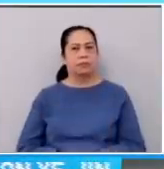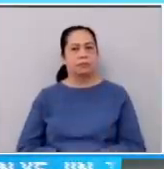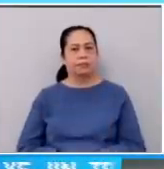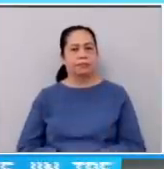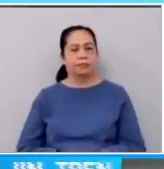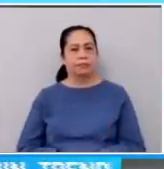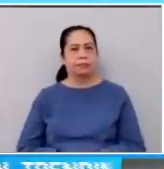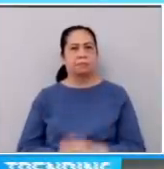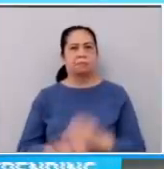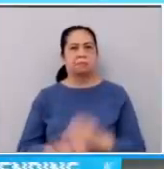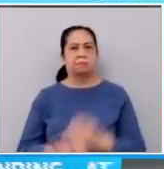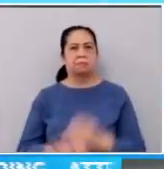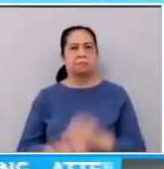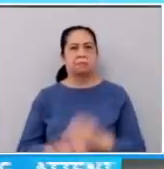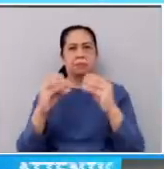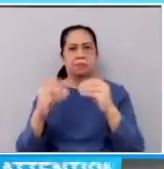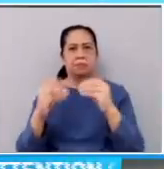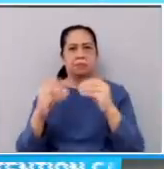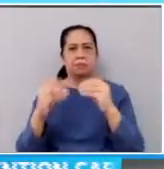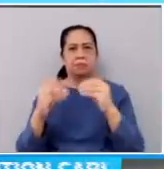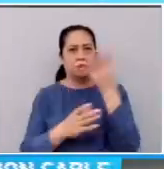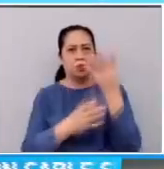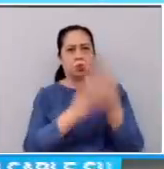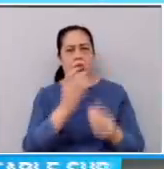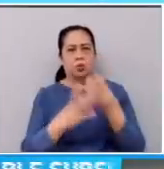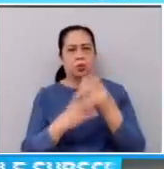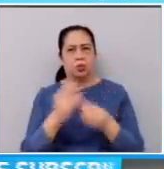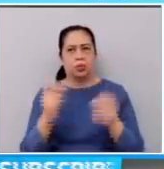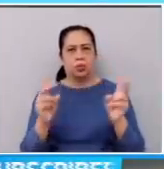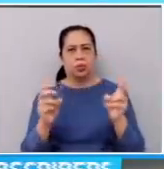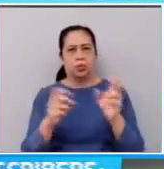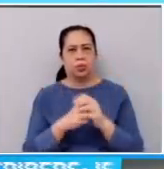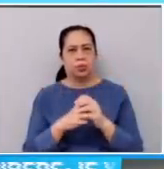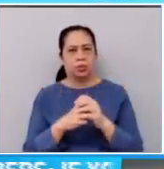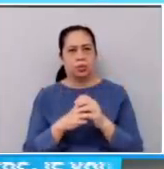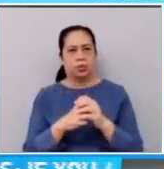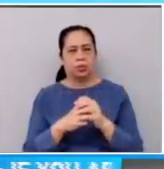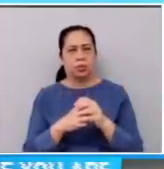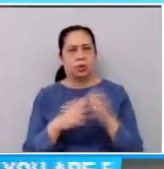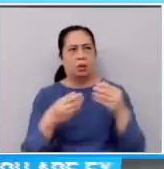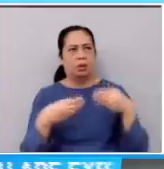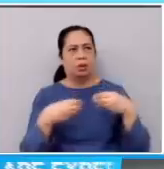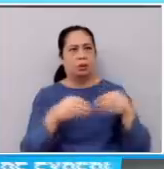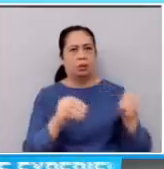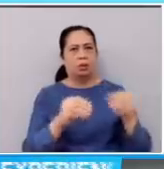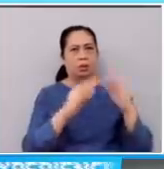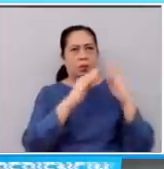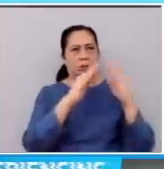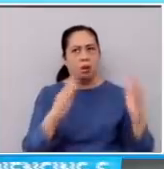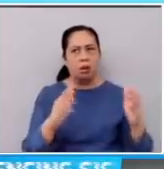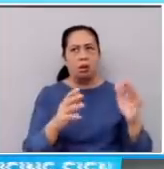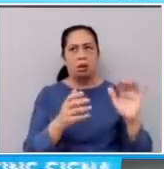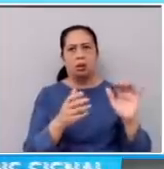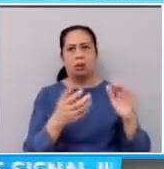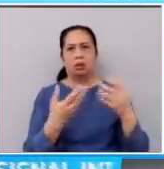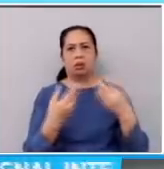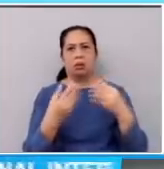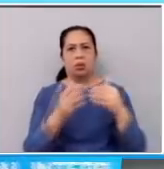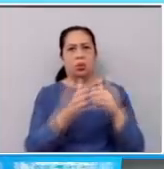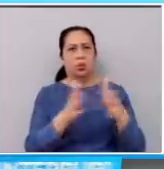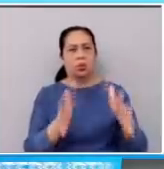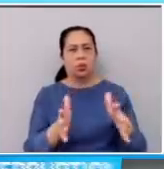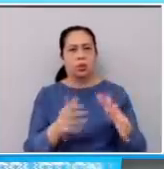Marami daw mga Pilipino na maubusan ng iprinda yung bahay, mga estudyante, nagsali